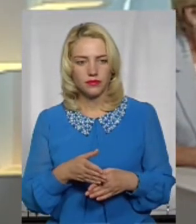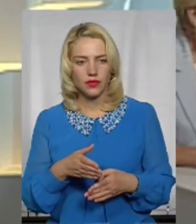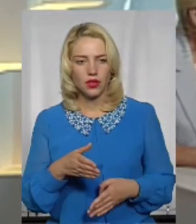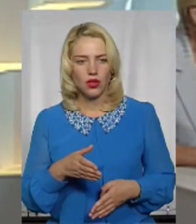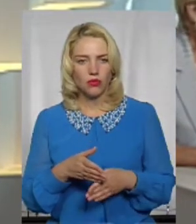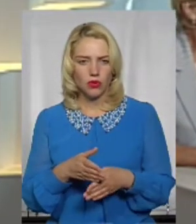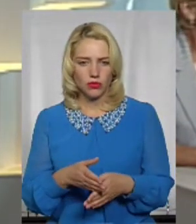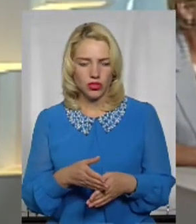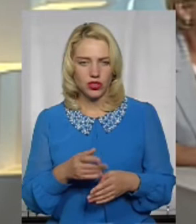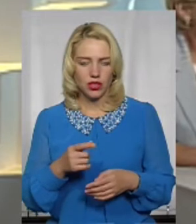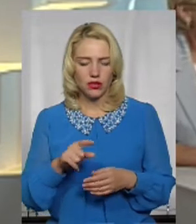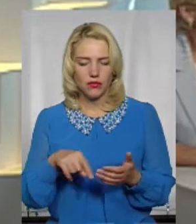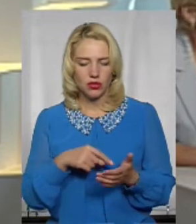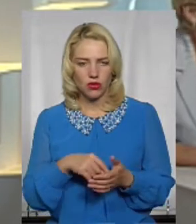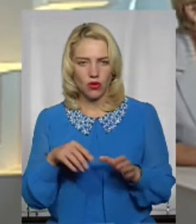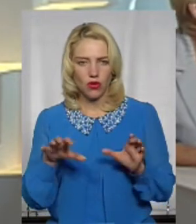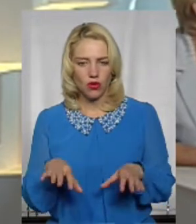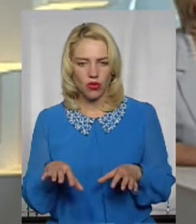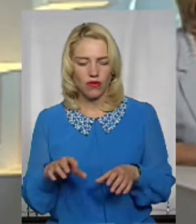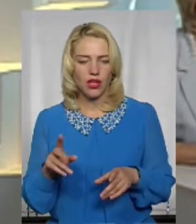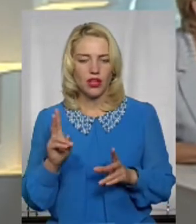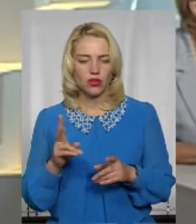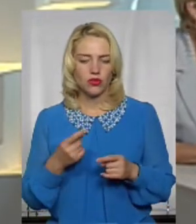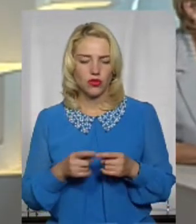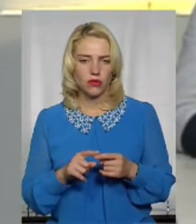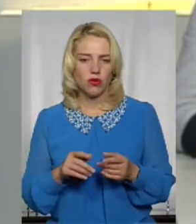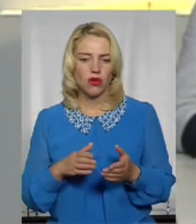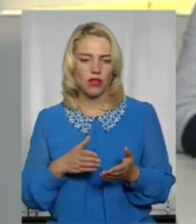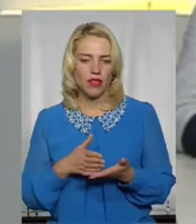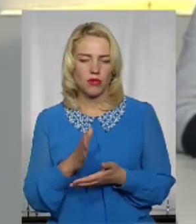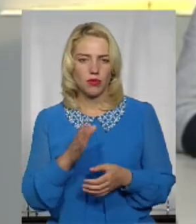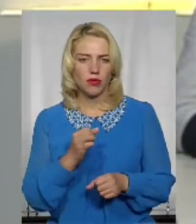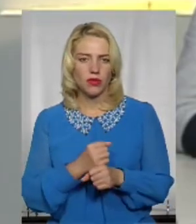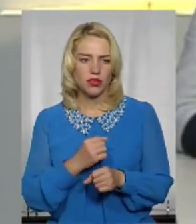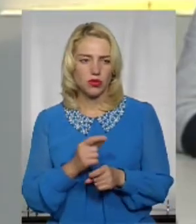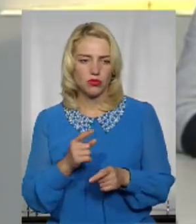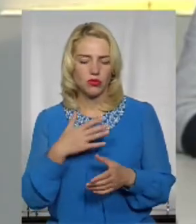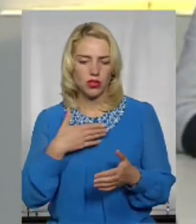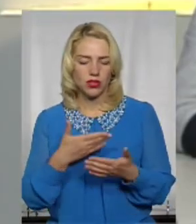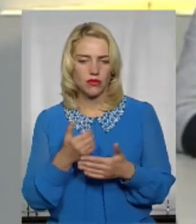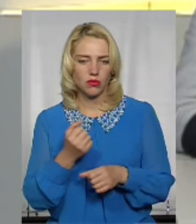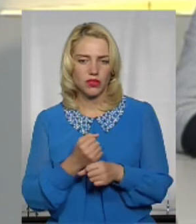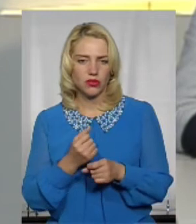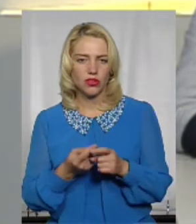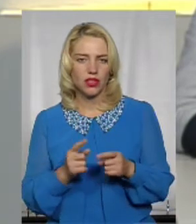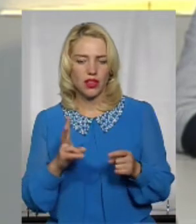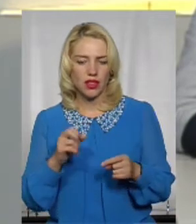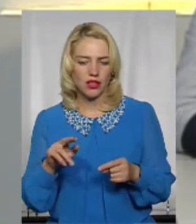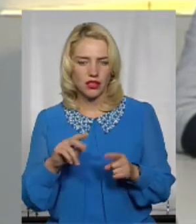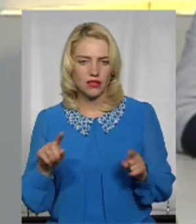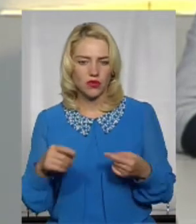помічник міського голови, який вже зараз якраз буде в цьому напрямку працювати, тому що вони зараз активно працюють над